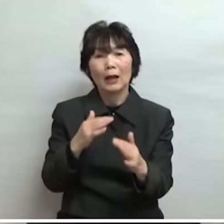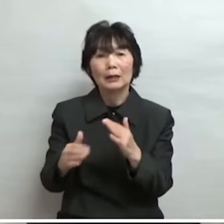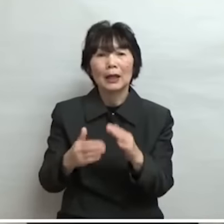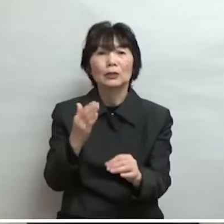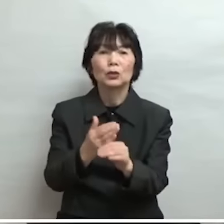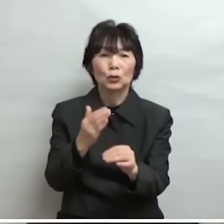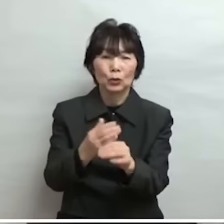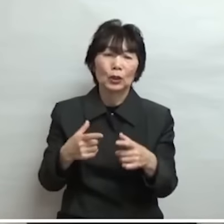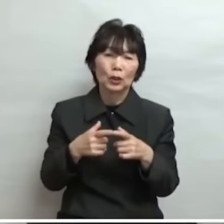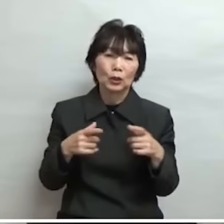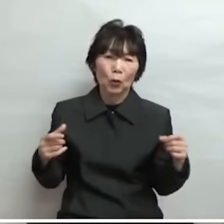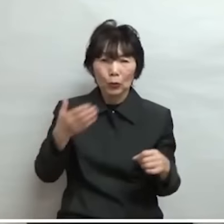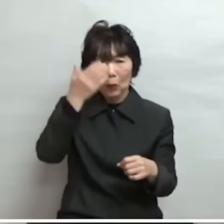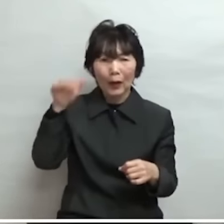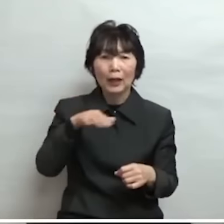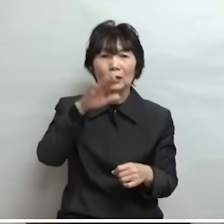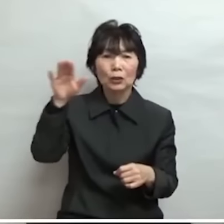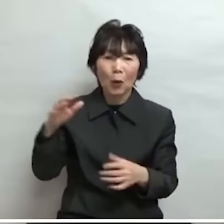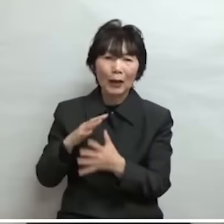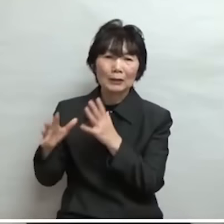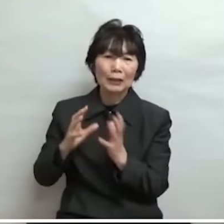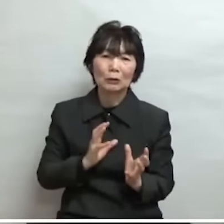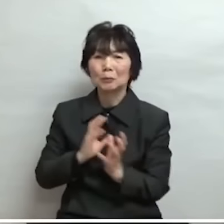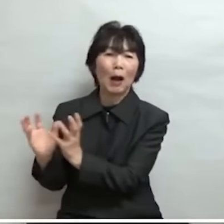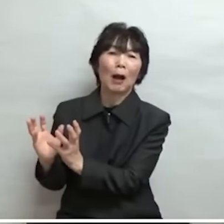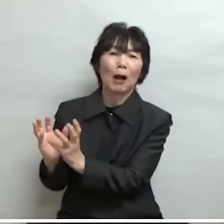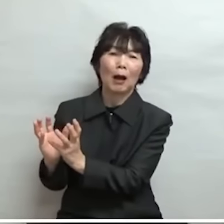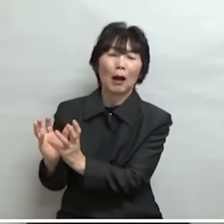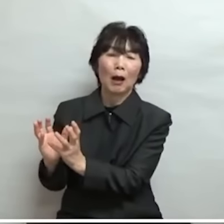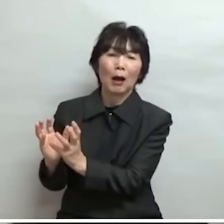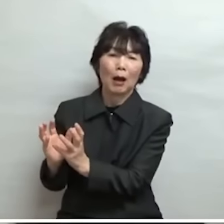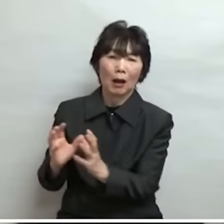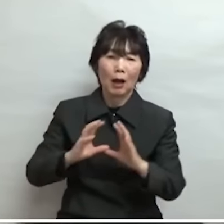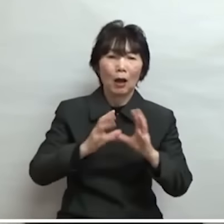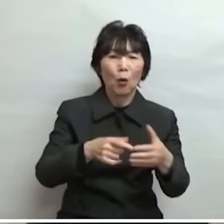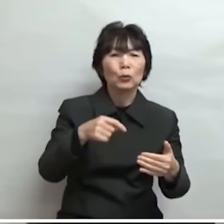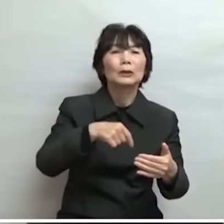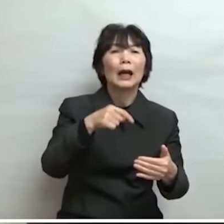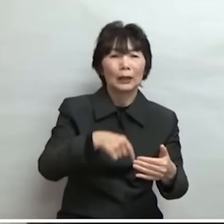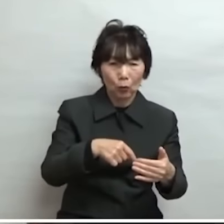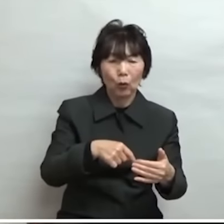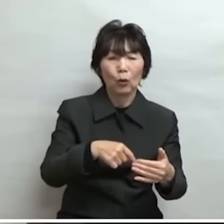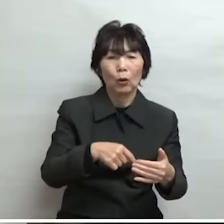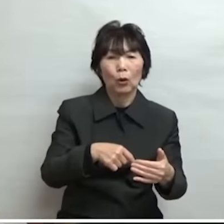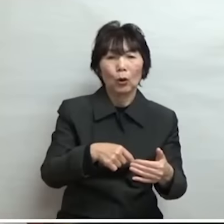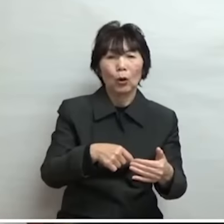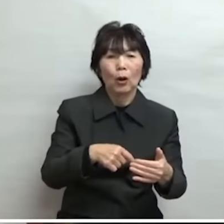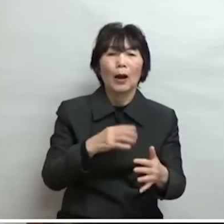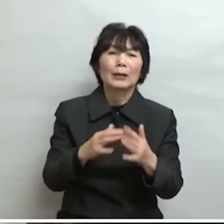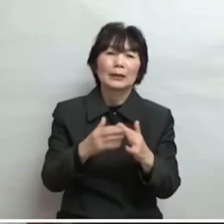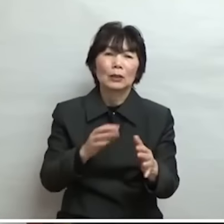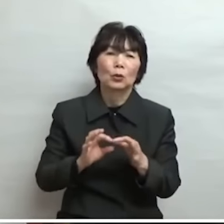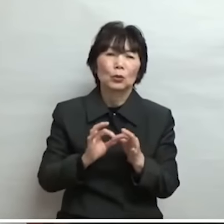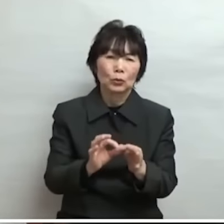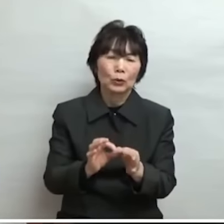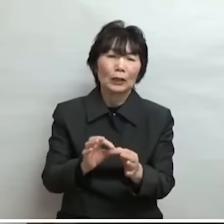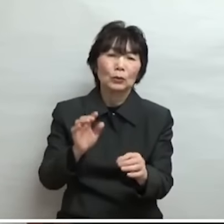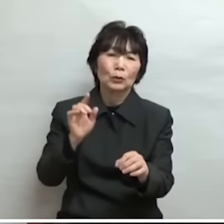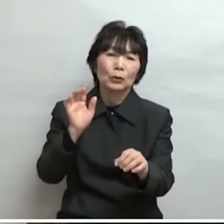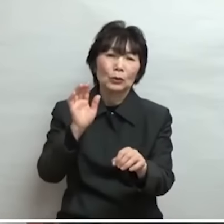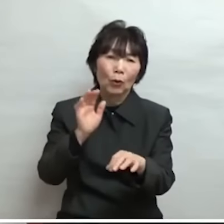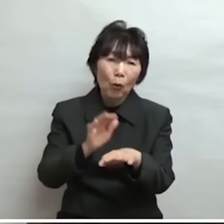若者はみんな戦場に引っ張り出されて、このまま国内の、いわゆる戦争を継続させるための体制というの